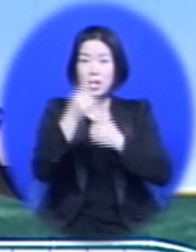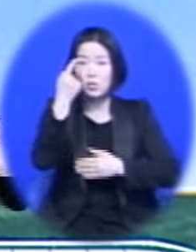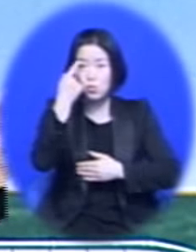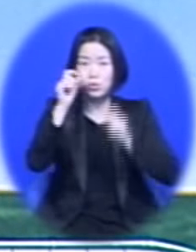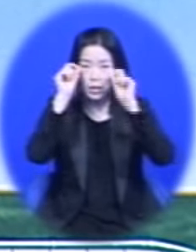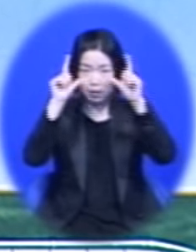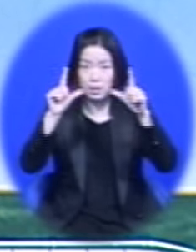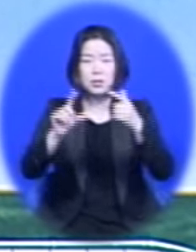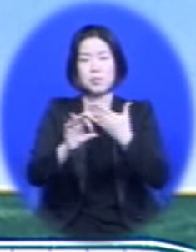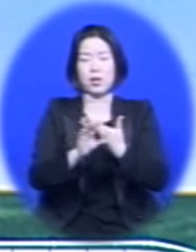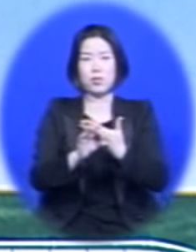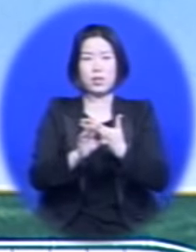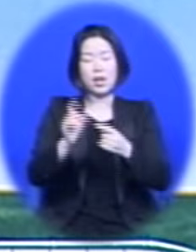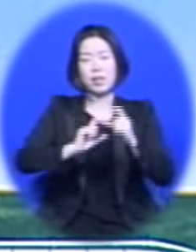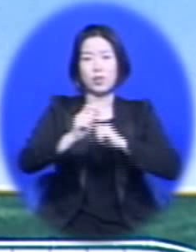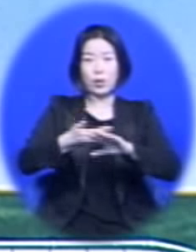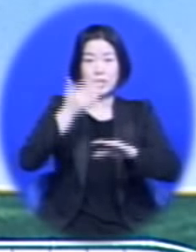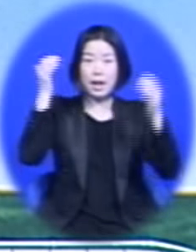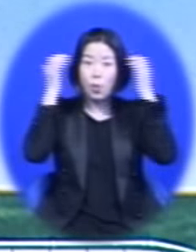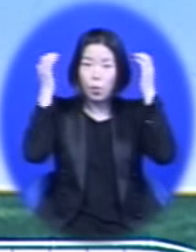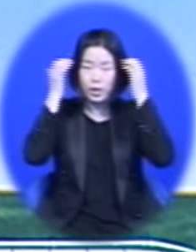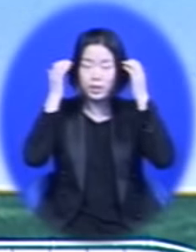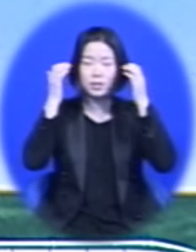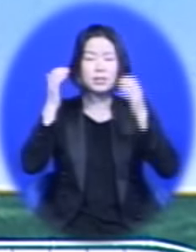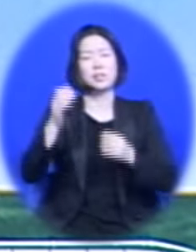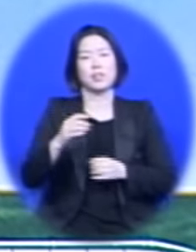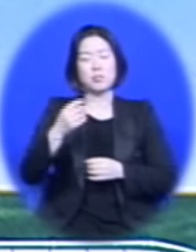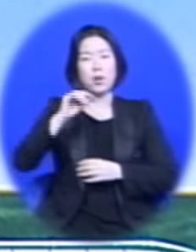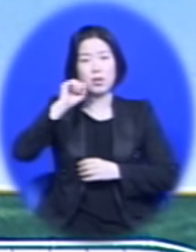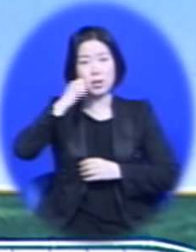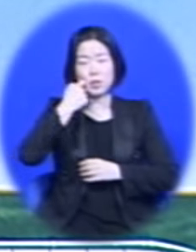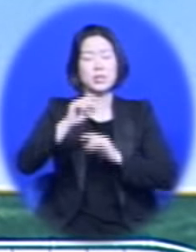나면 더 이상 고난은 고난이 아닙니다.